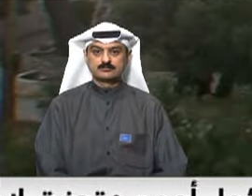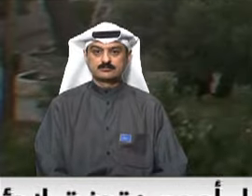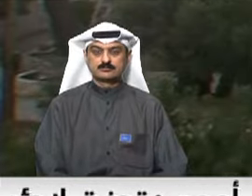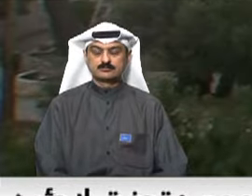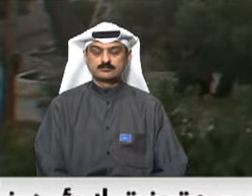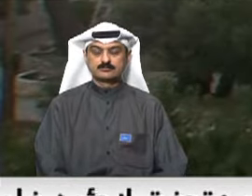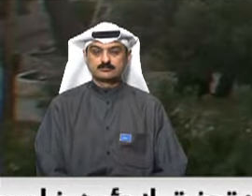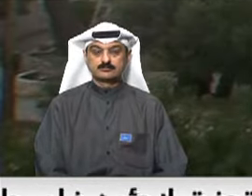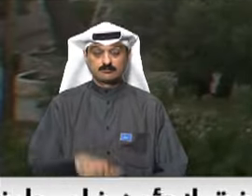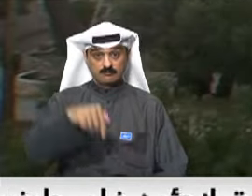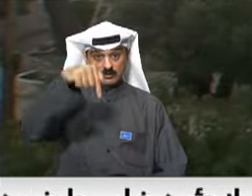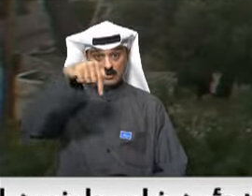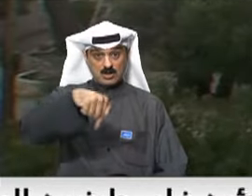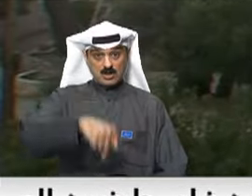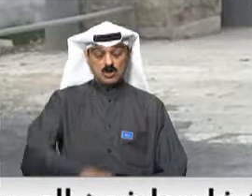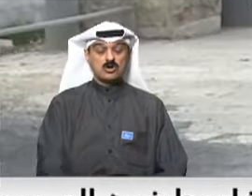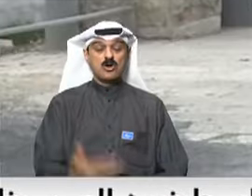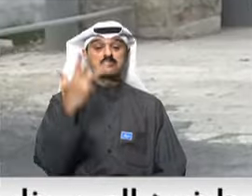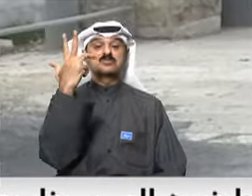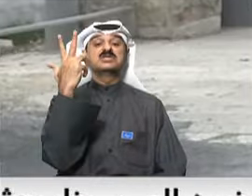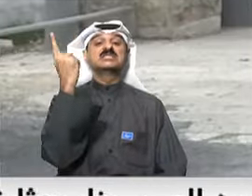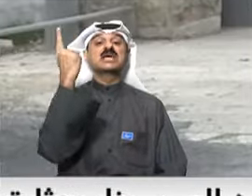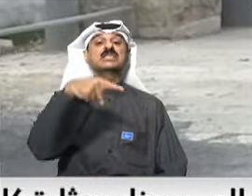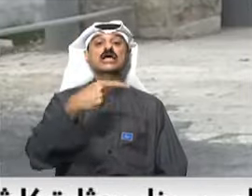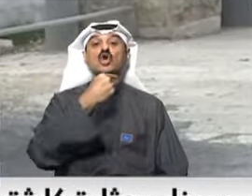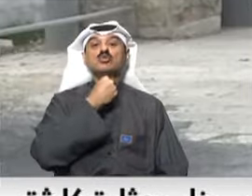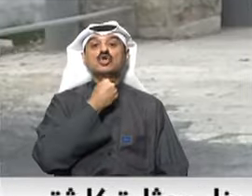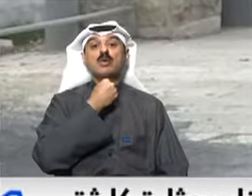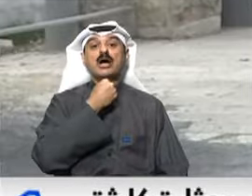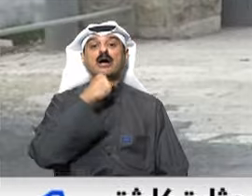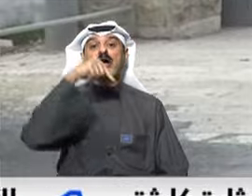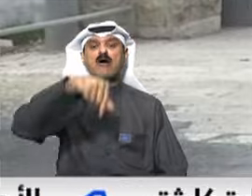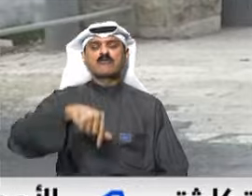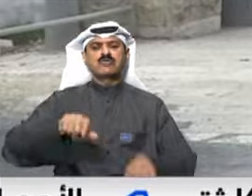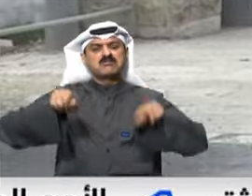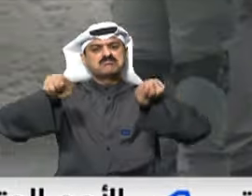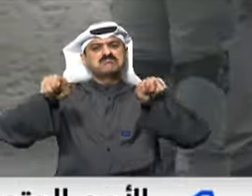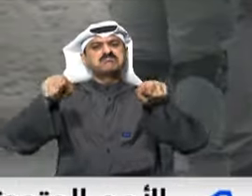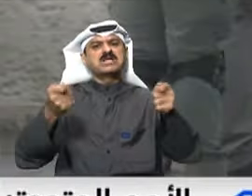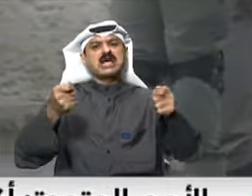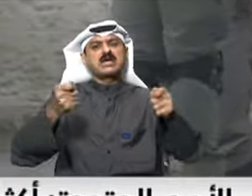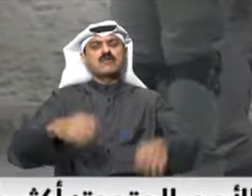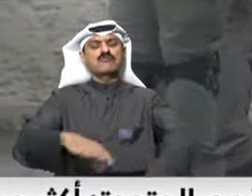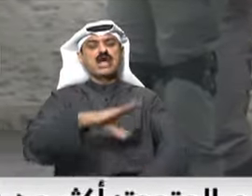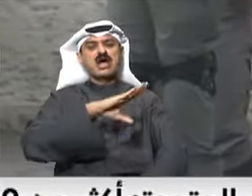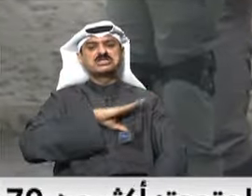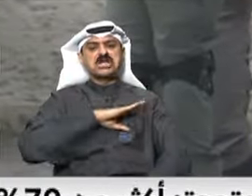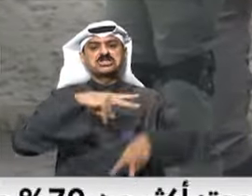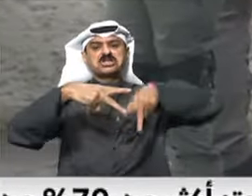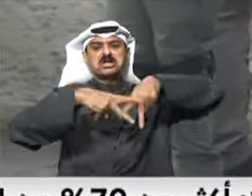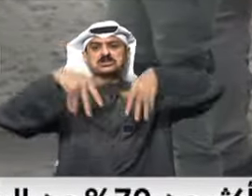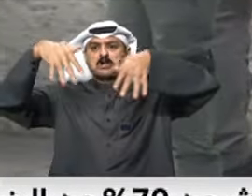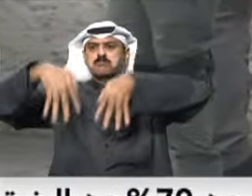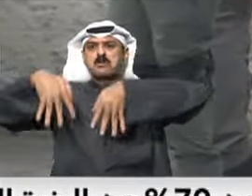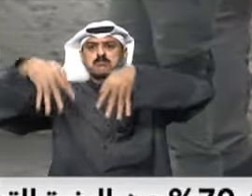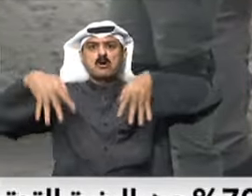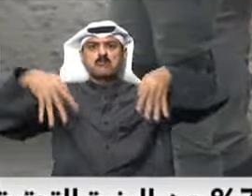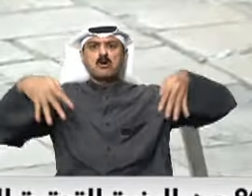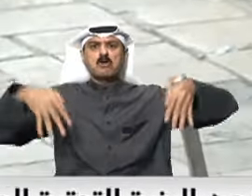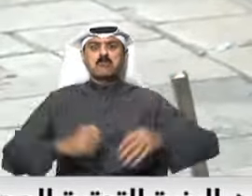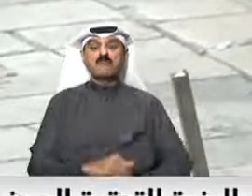للجمعة 19 على التوالي يشدد الاحتلال من إجراءاته في المدينة المقدسة بنشر مئات جنود